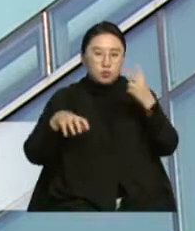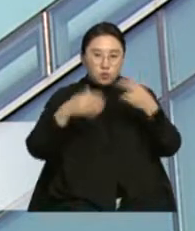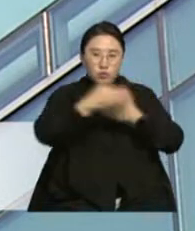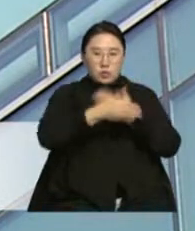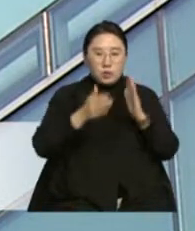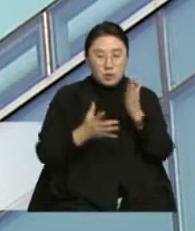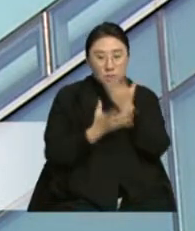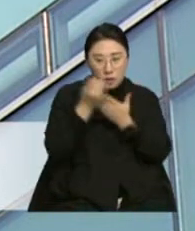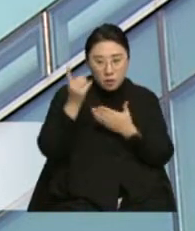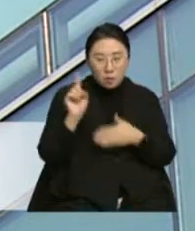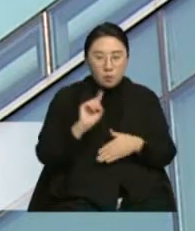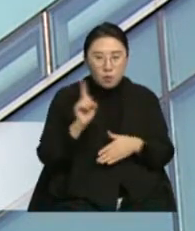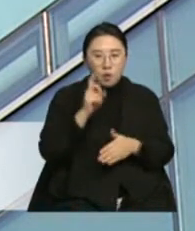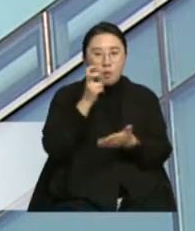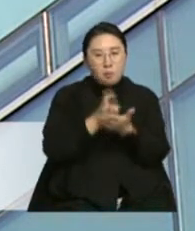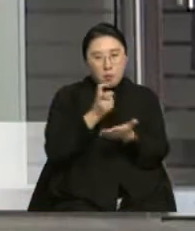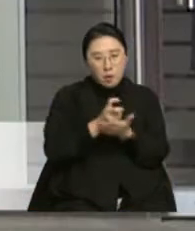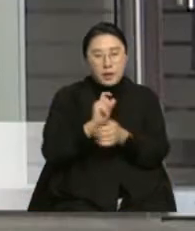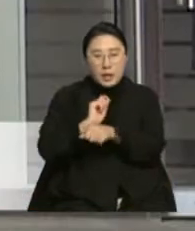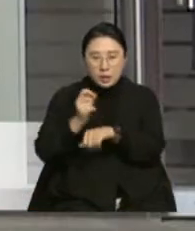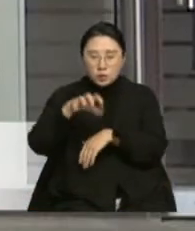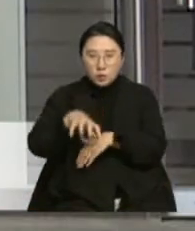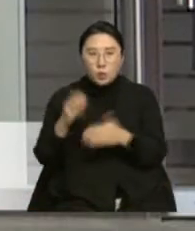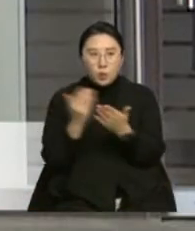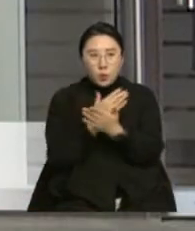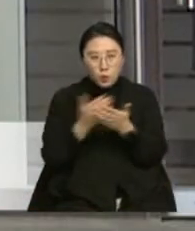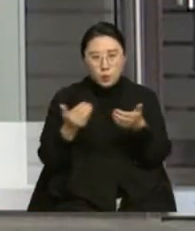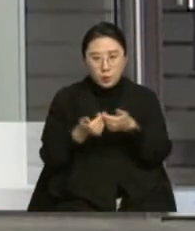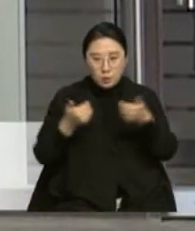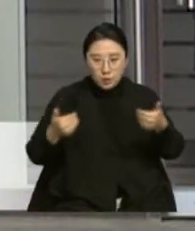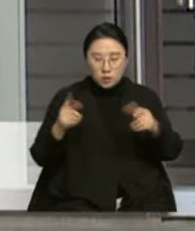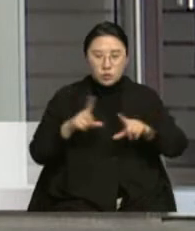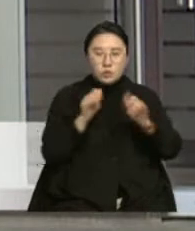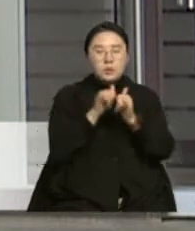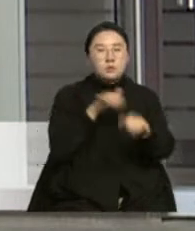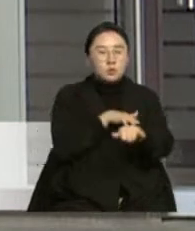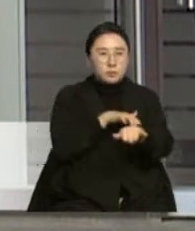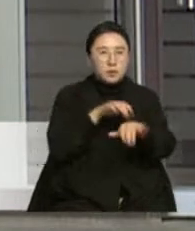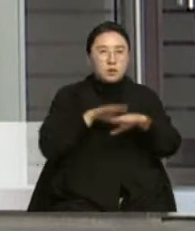반세기 만에 하나로는 법정동과 행정동의 불일치에 발생했던 주민